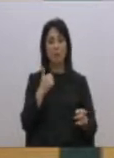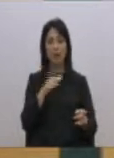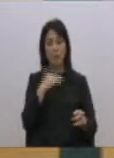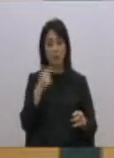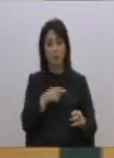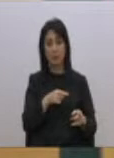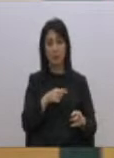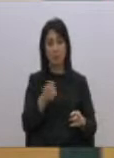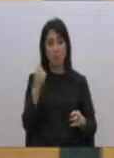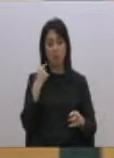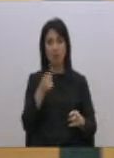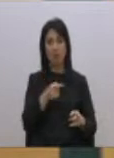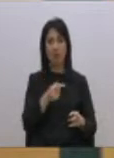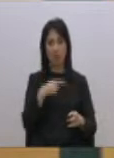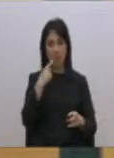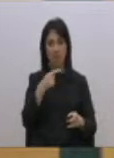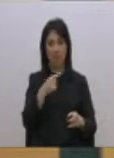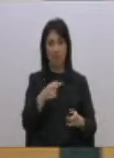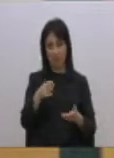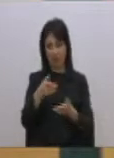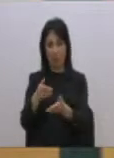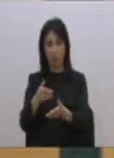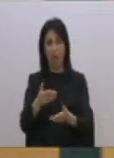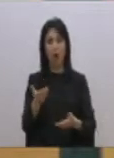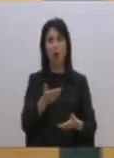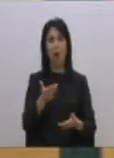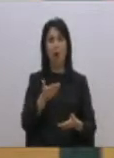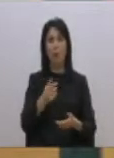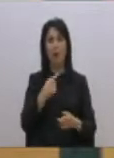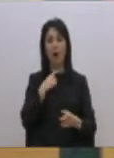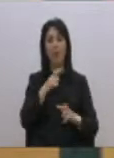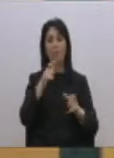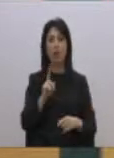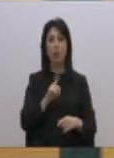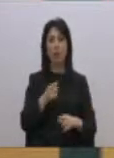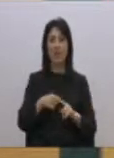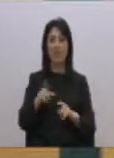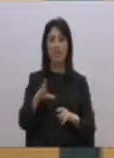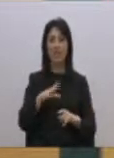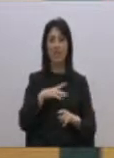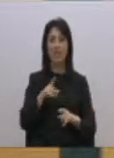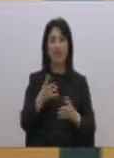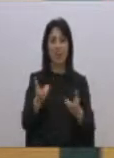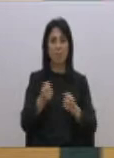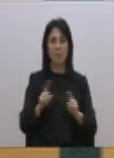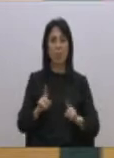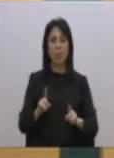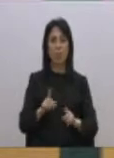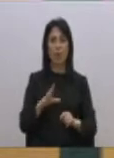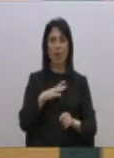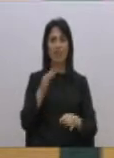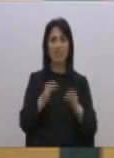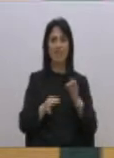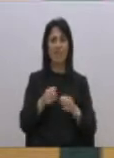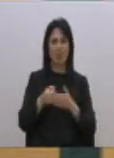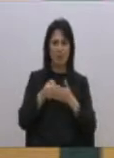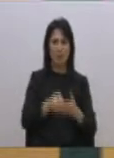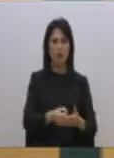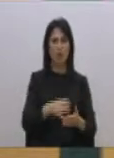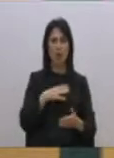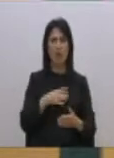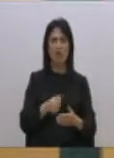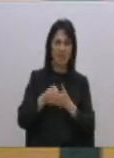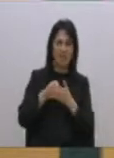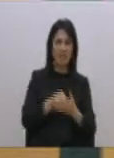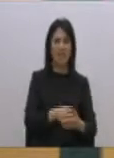მაშინ თქვით, გამოდით და თქვით, რომელმა ამოიღეთ ხმა და თქვით, რომ მიუღებელი ეს იყო სასამართლოზე ზეწოლა,